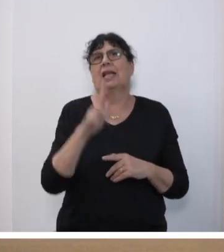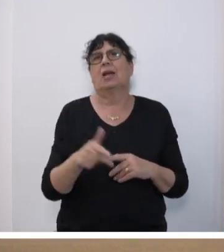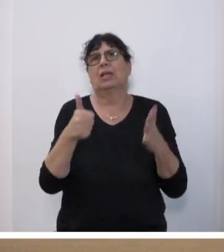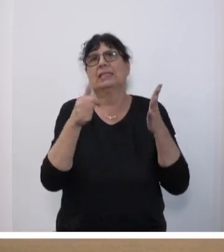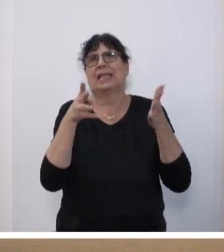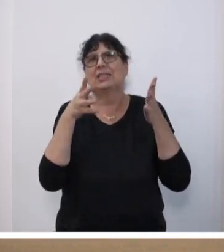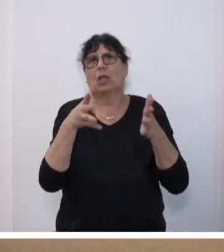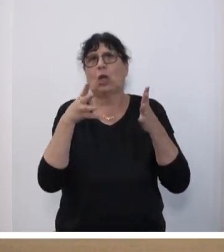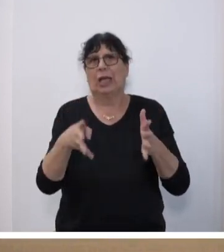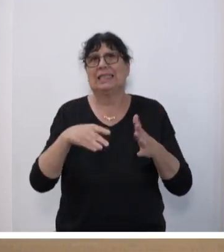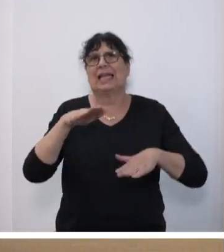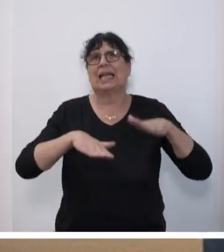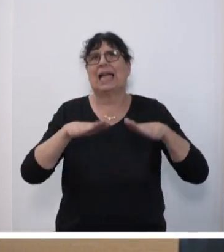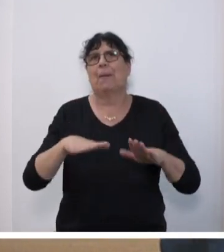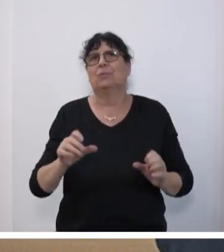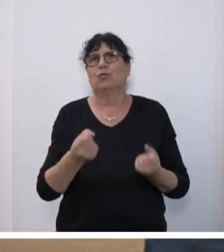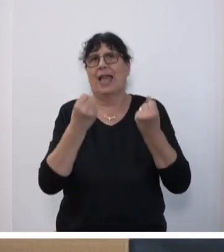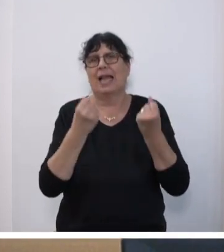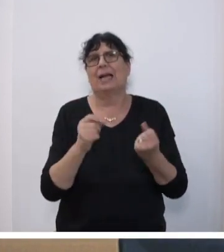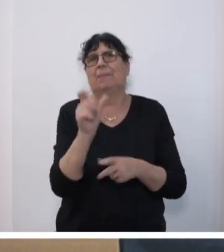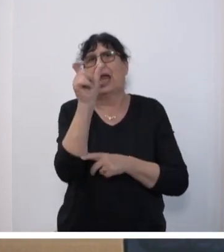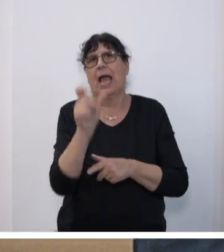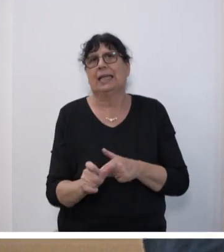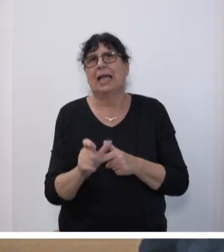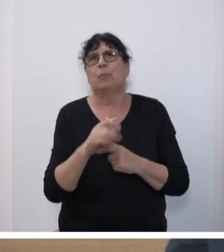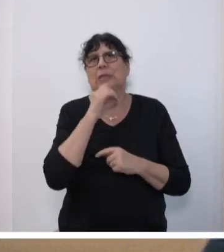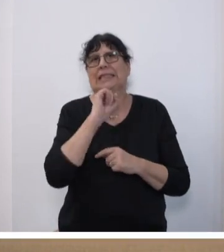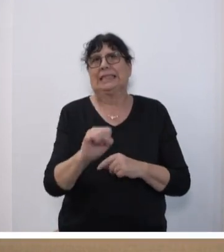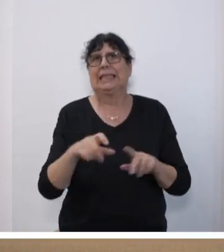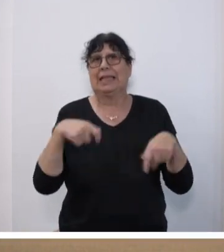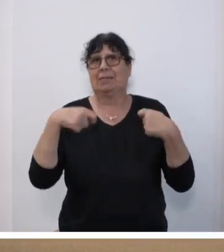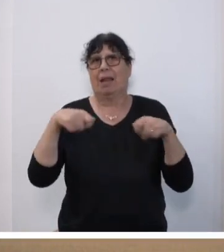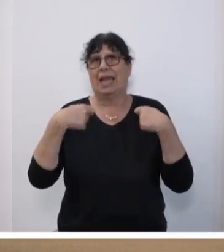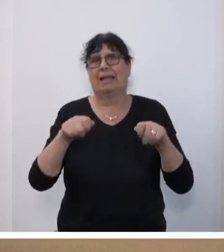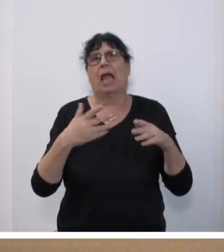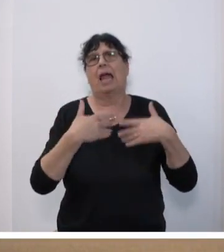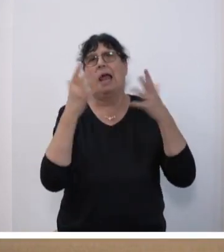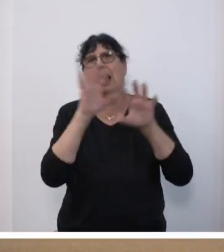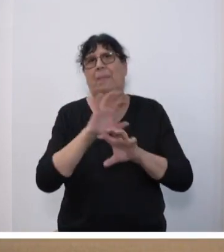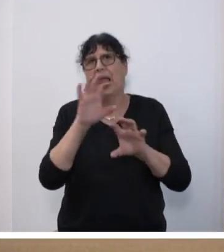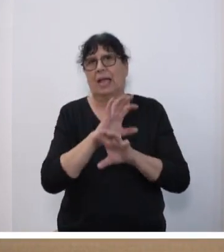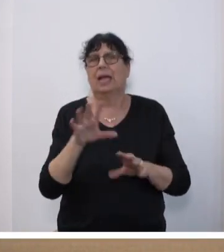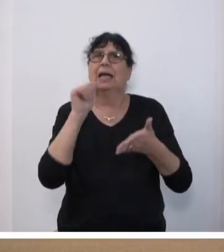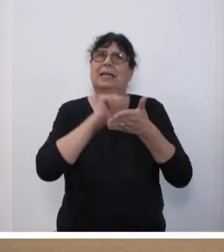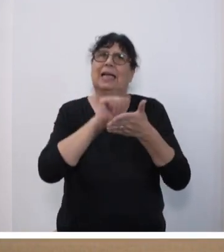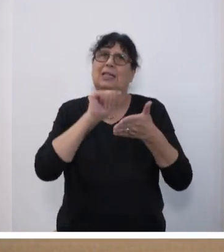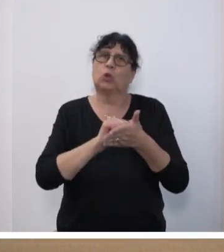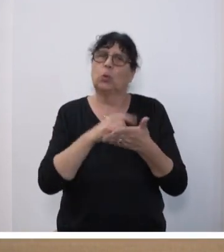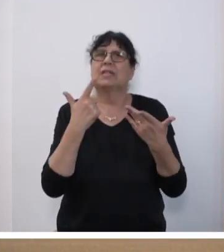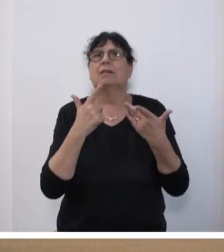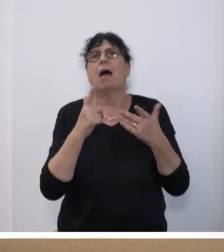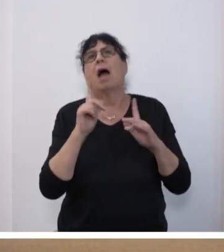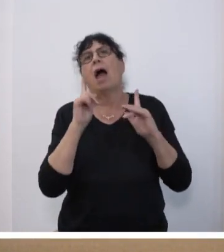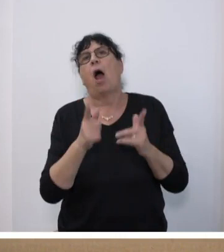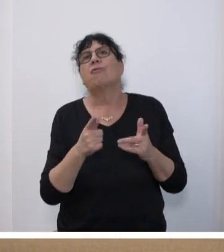1396 Gramm schwer, eingebunden in Ziegenleder, hellbeige gemasert, gedruckt auf hochwertigem und besonders